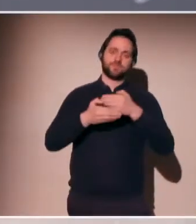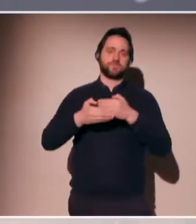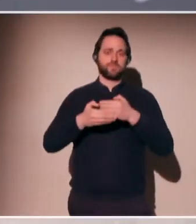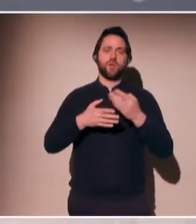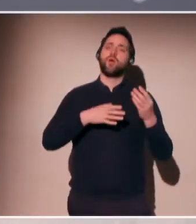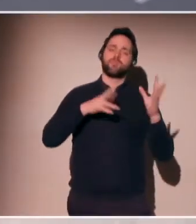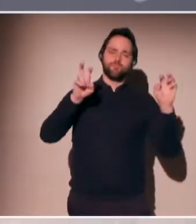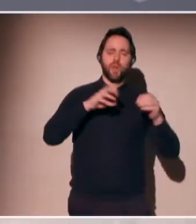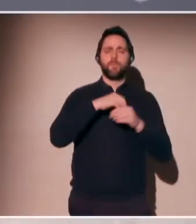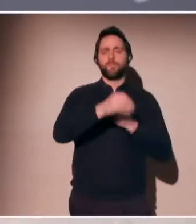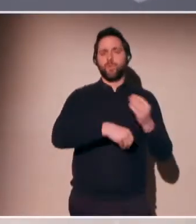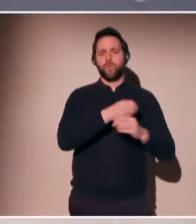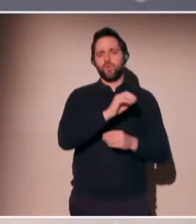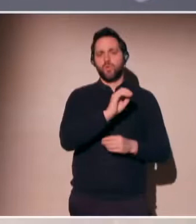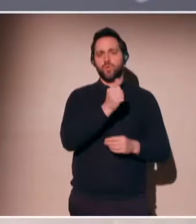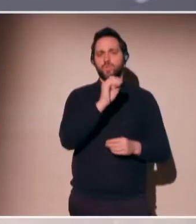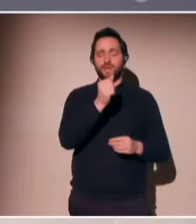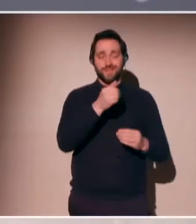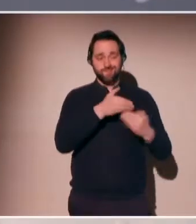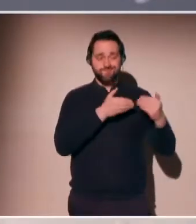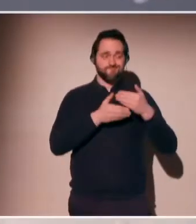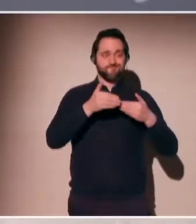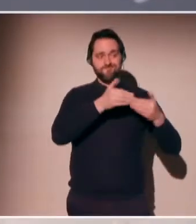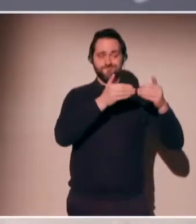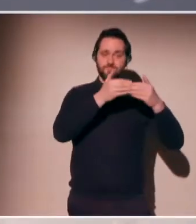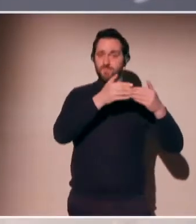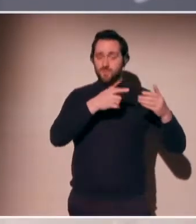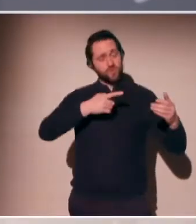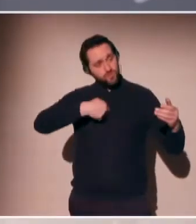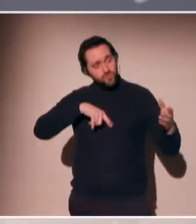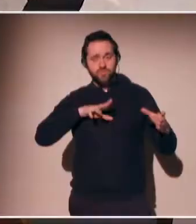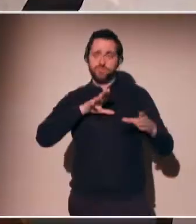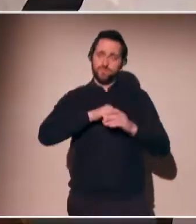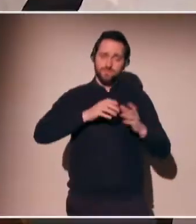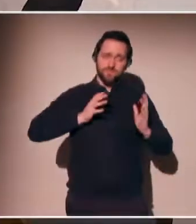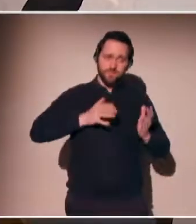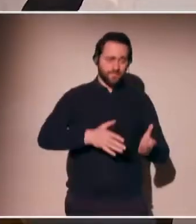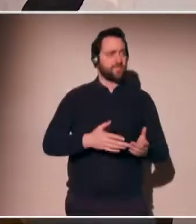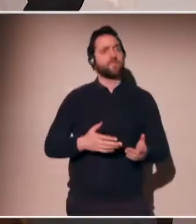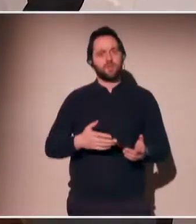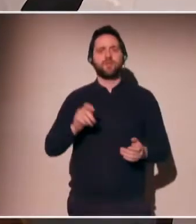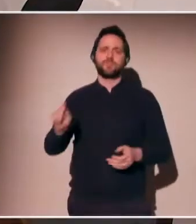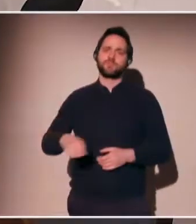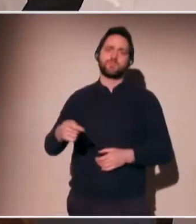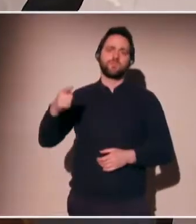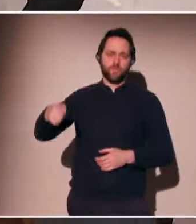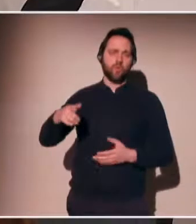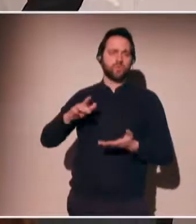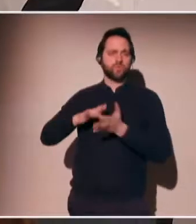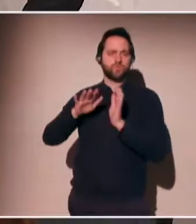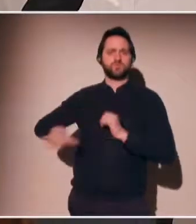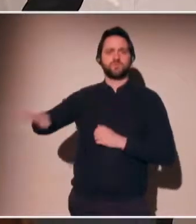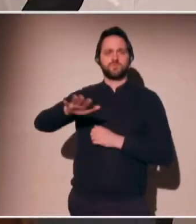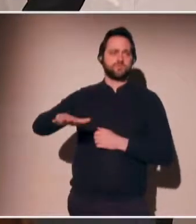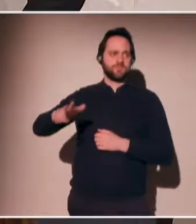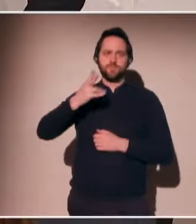je ne sais qui. Ça veut dire qu'il faut aussi l'expliquer au commun des mortels, parce que là, on a une assemblée où le niveau d'études doit être à